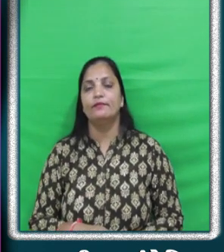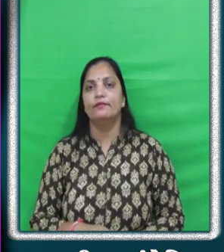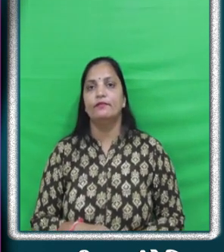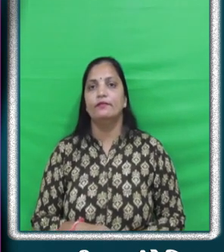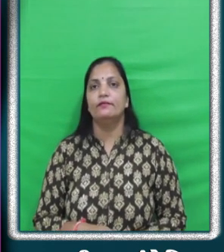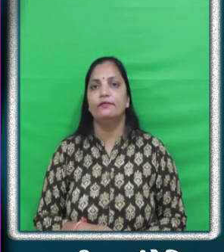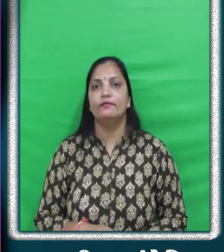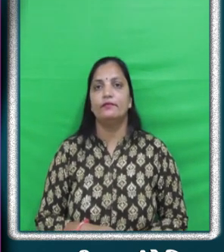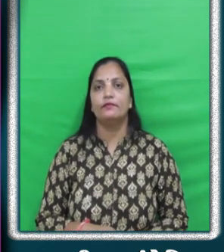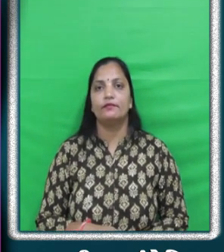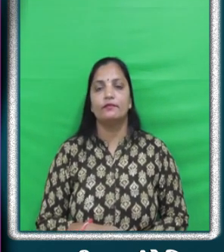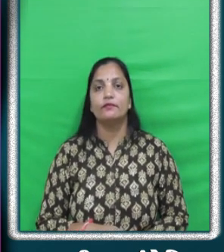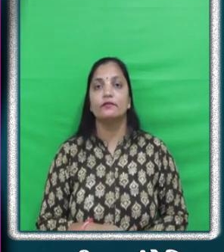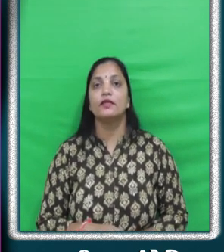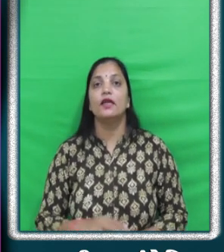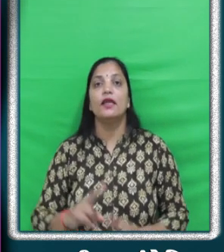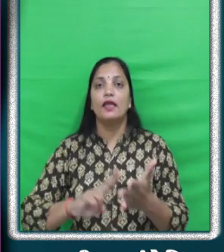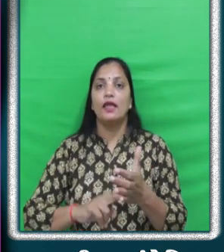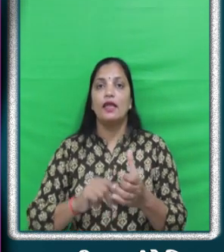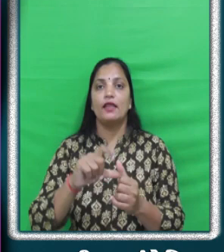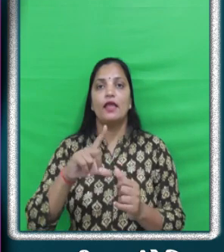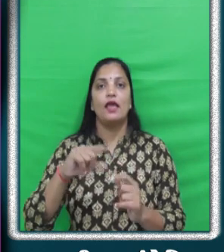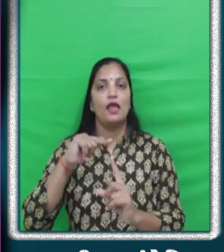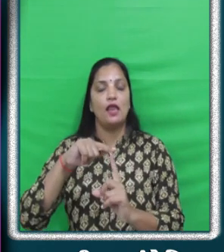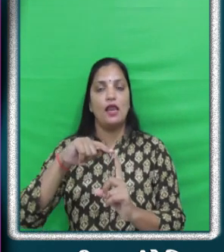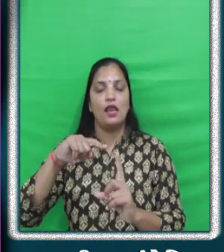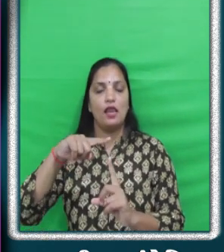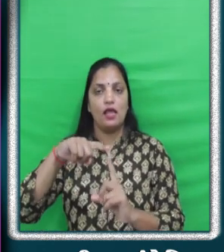જલવાહિનીની અંદર કઈ કઈ નલિકાઓ? ધ્રુવ કહે છે નલિકા.